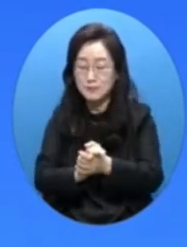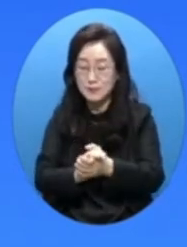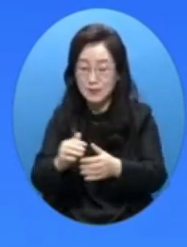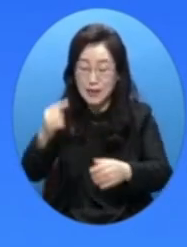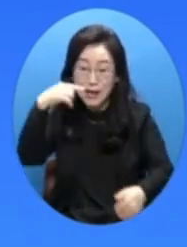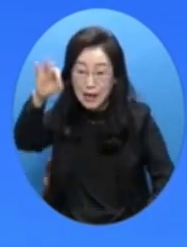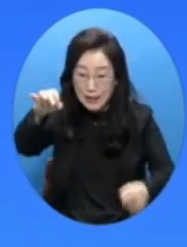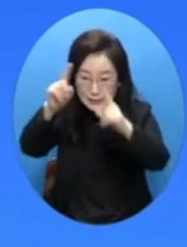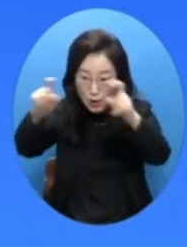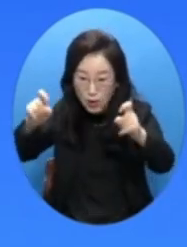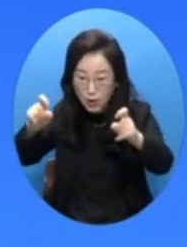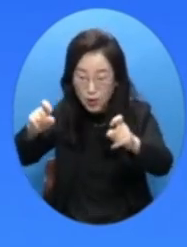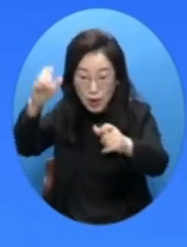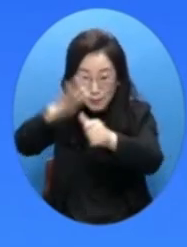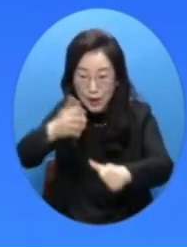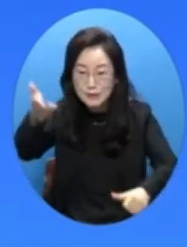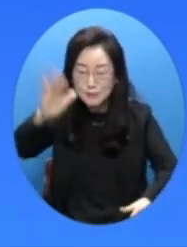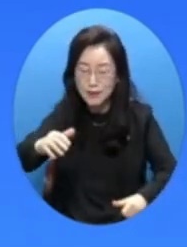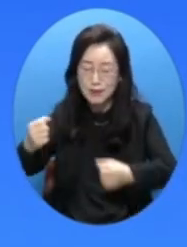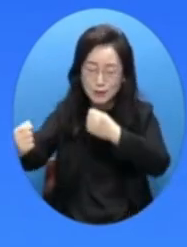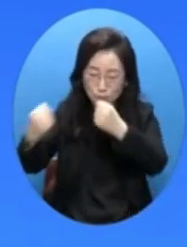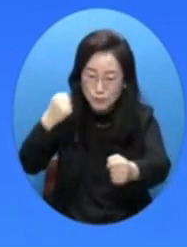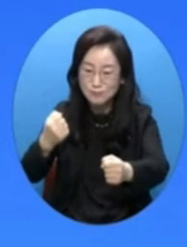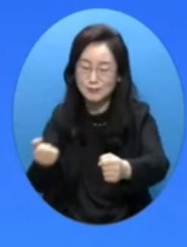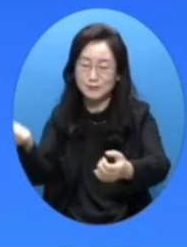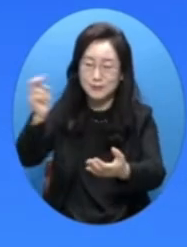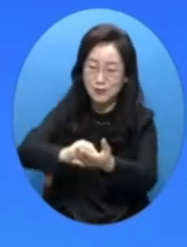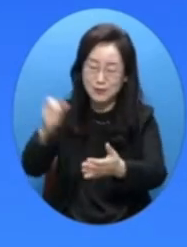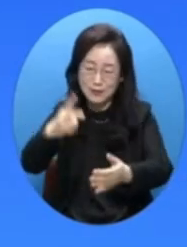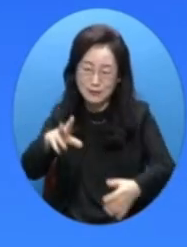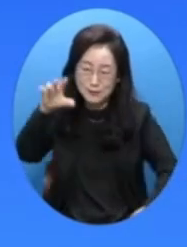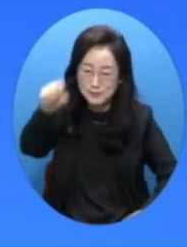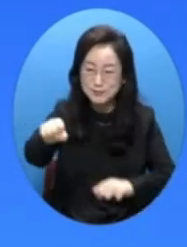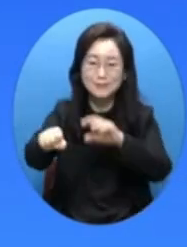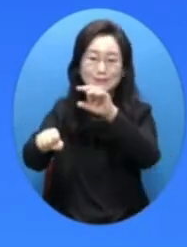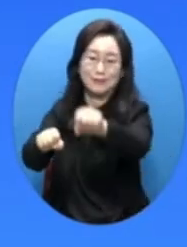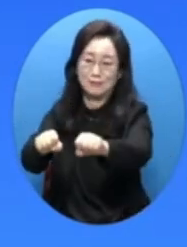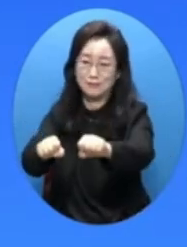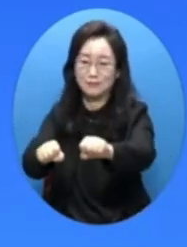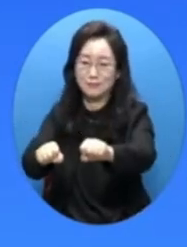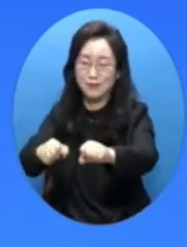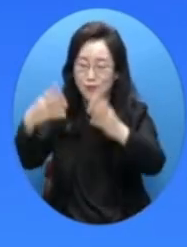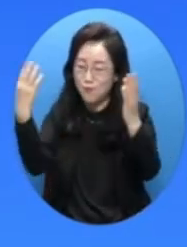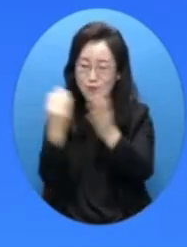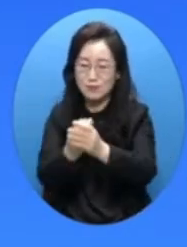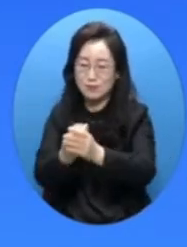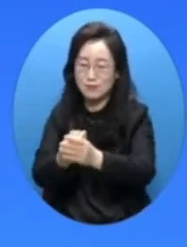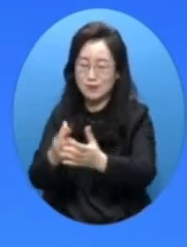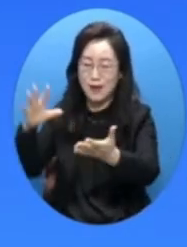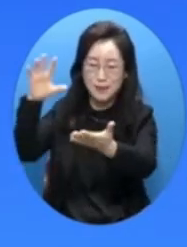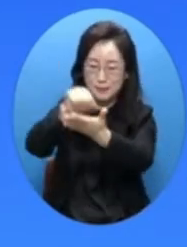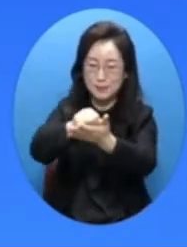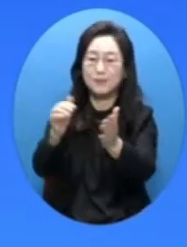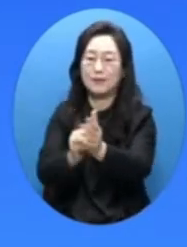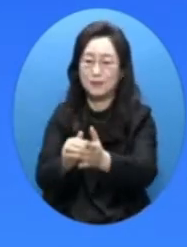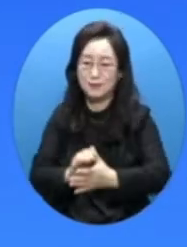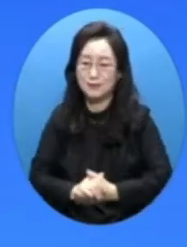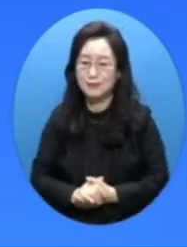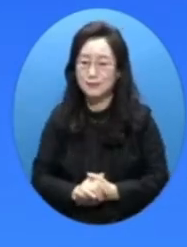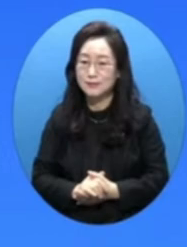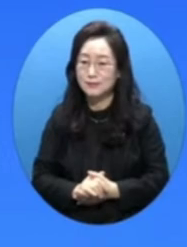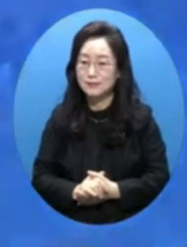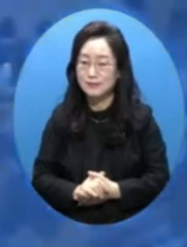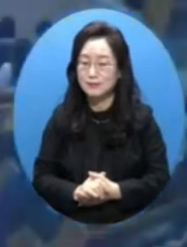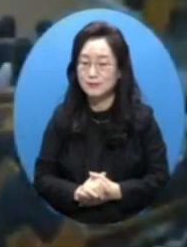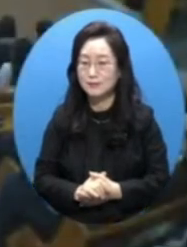분명히 패배했습니다 그러나 다시 패배를 듣고 일어나서 알송을 점령해 알송을 완전히 함락하게 되었던 것입니다